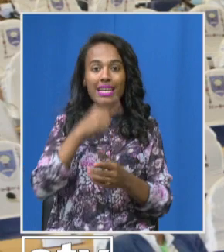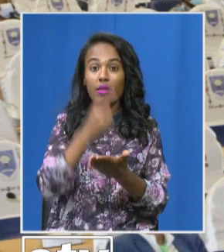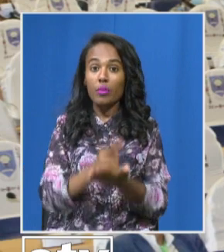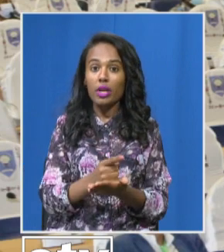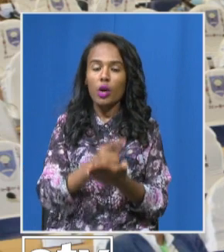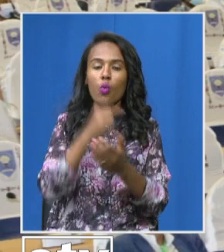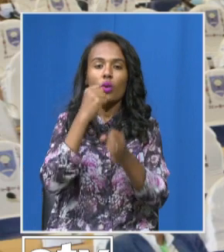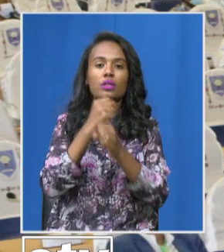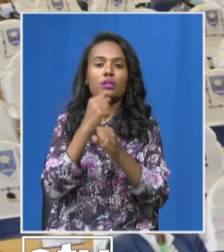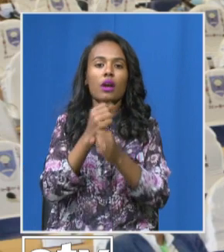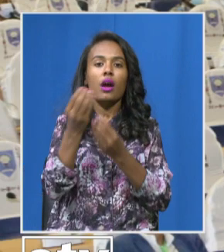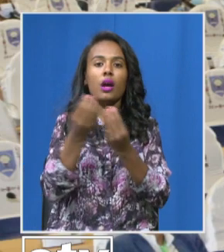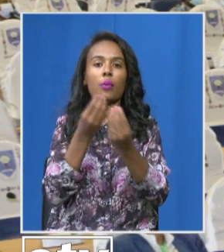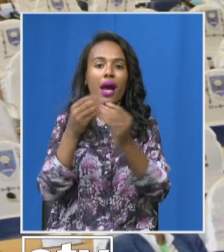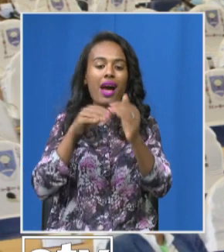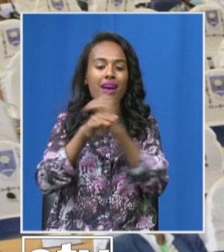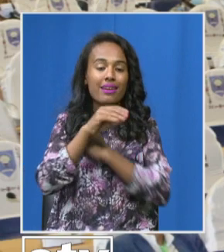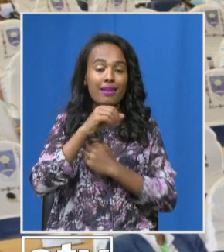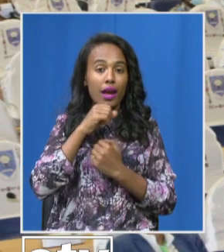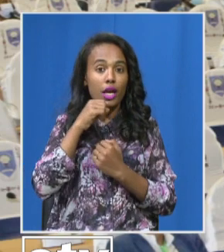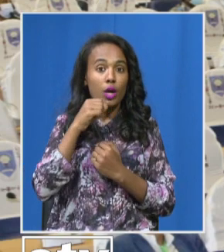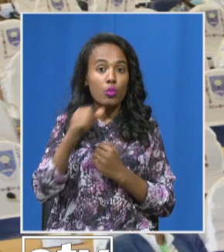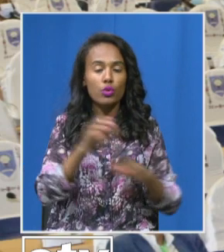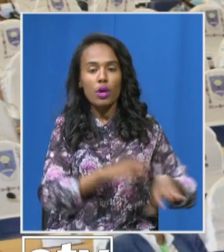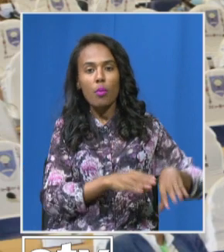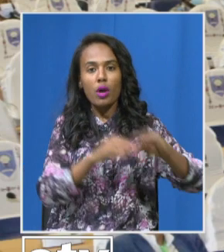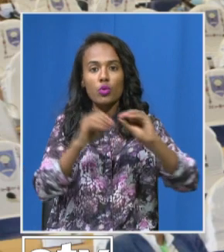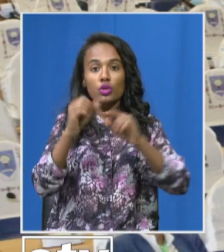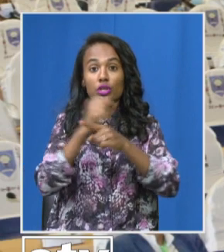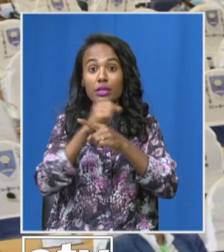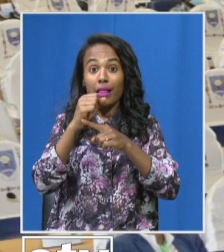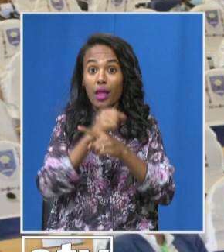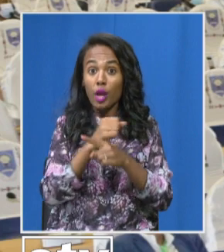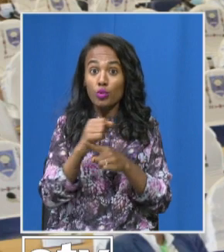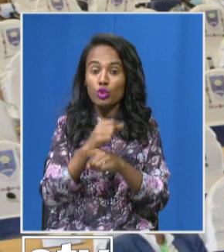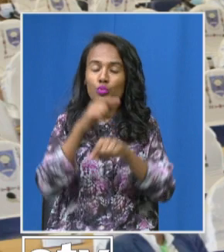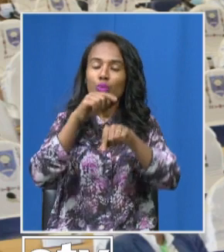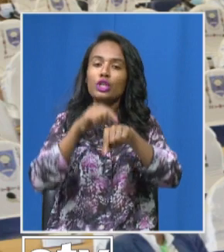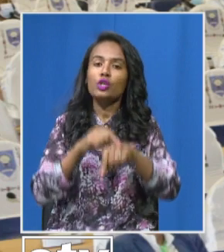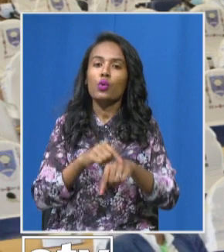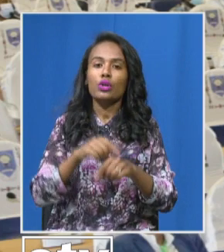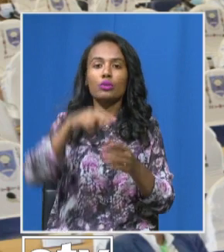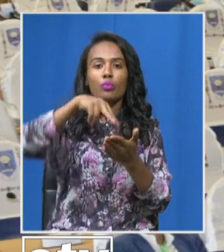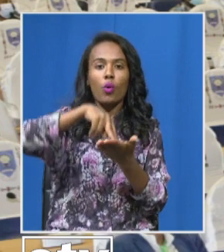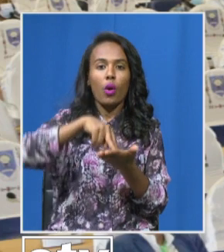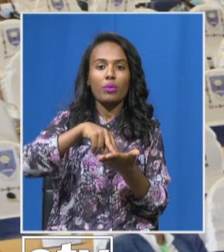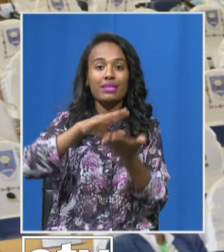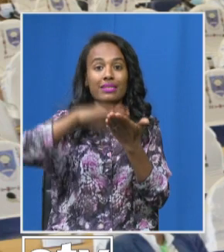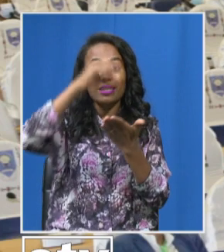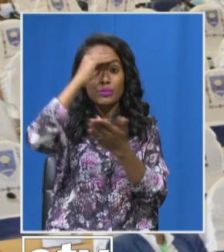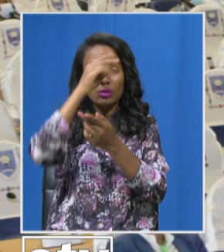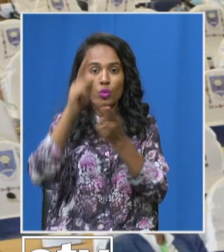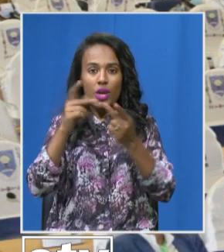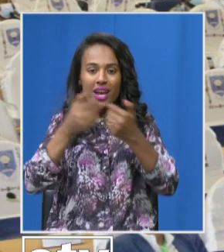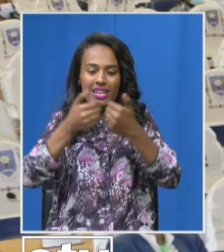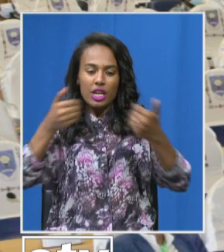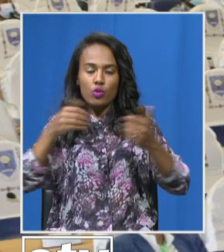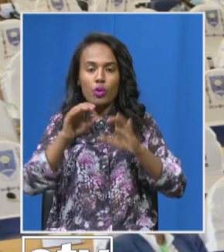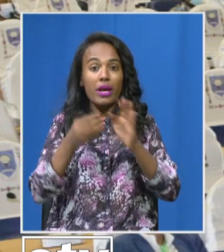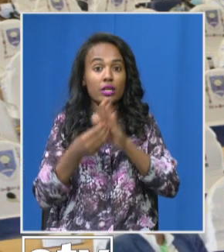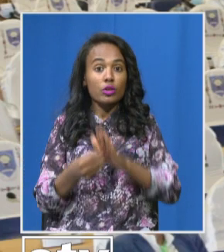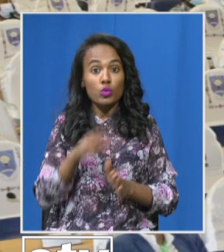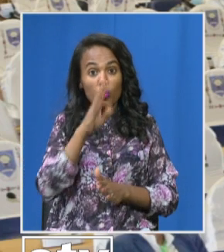ተመርቀው ወደ ስራ ገበያ እንዳይቀላቀሉ ተማሪዎችና ሰልጣኞችም በጊዜያዊነትም ይሁን በቋሚነት ከትምህርት ገበታ እንዲለዩ የሚያደርግ